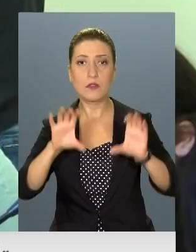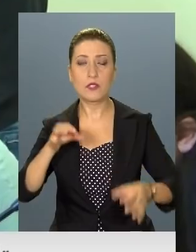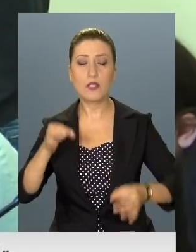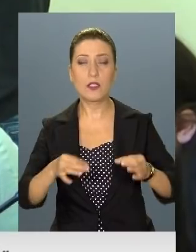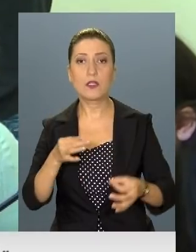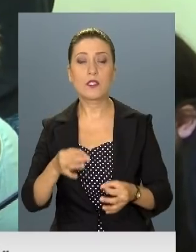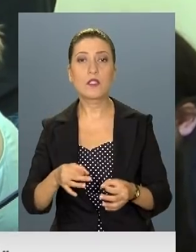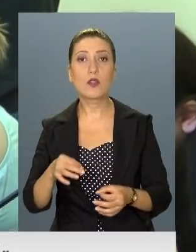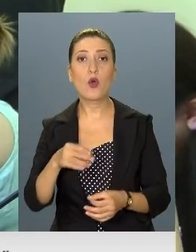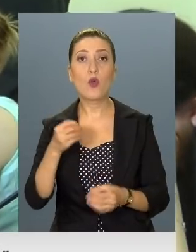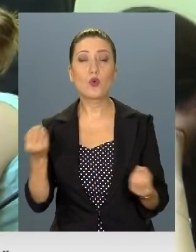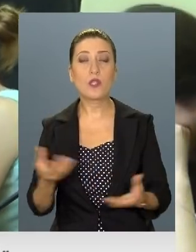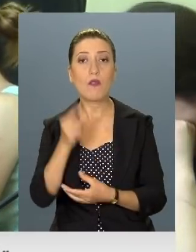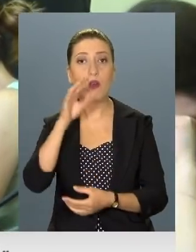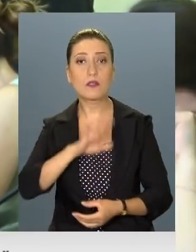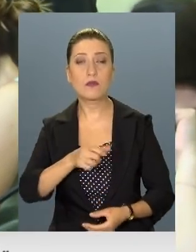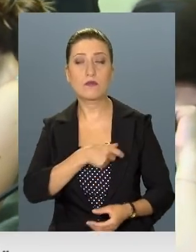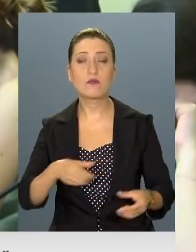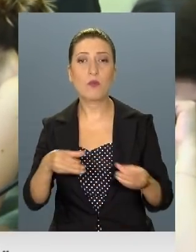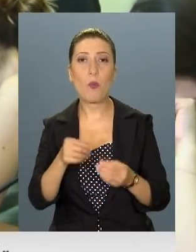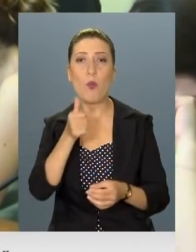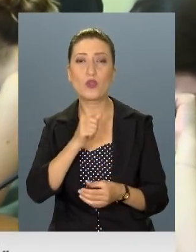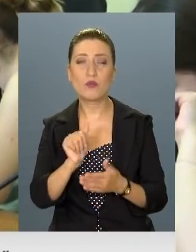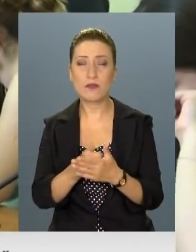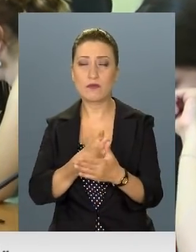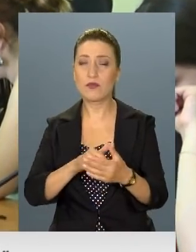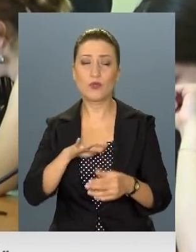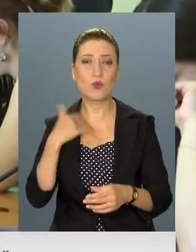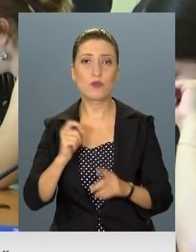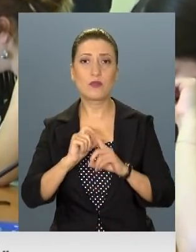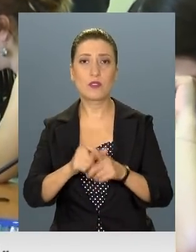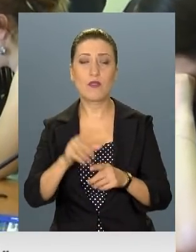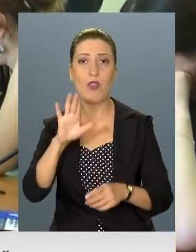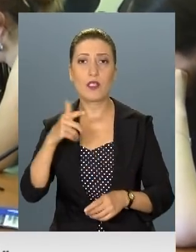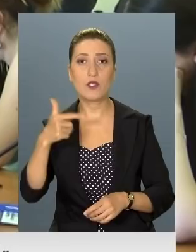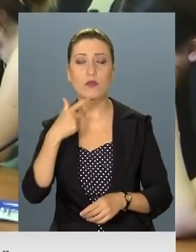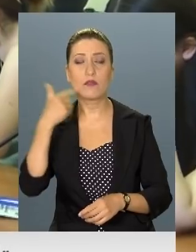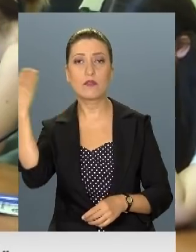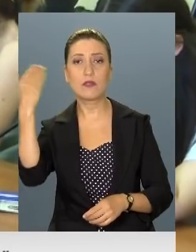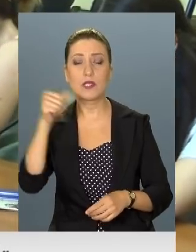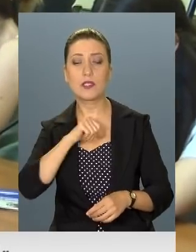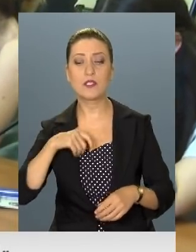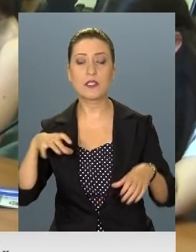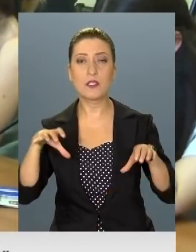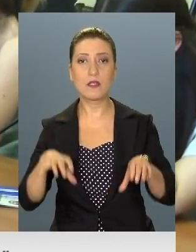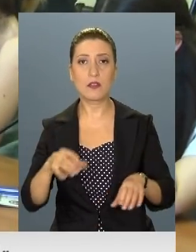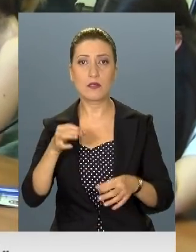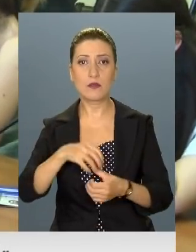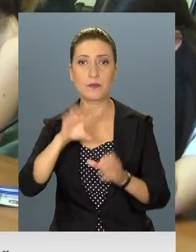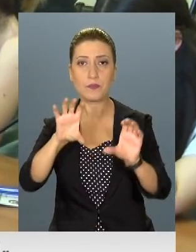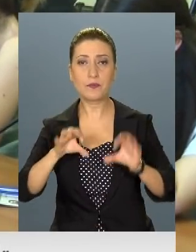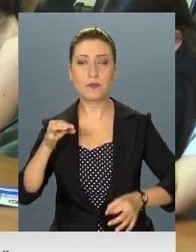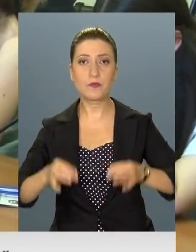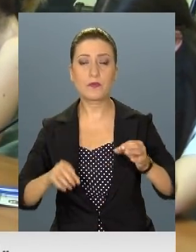Լուսավոր Հայաստան խմբակցությունում փորձում են զերծ մնալ Գրիգորյանի, նախագահ ինքնահռչակվելու հայտարարությունը մեկնաբանելուց։ Դա կարող է անել